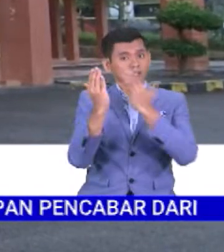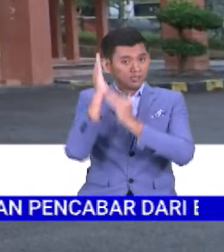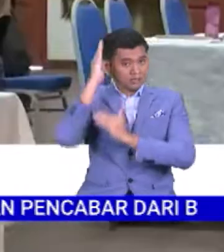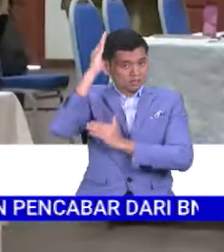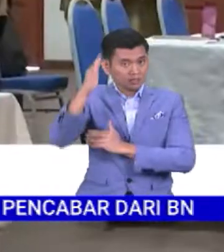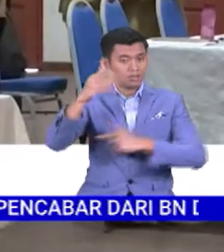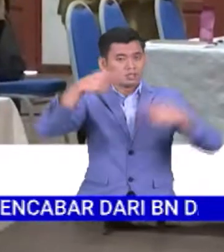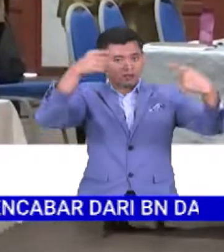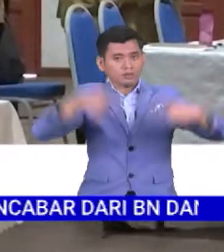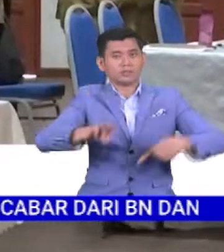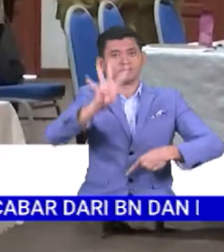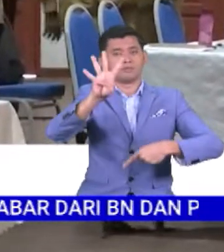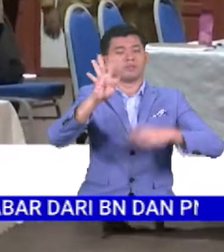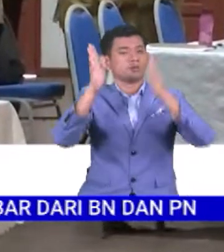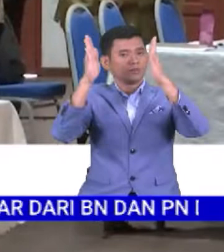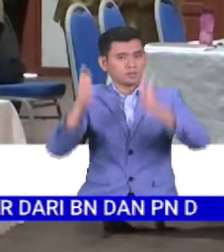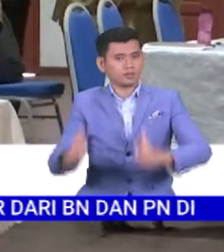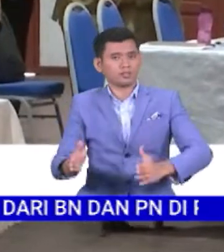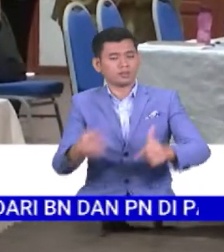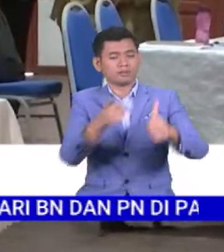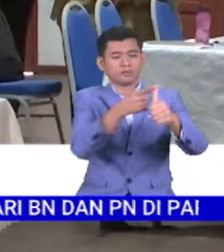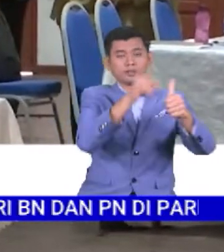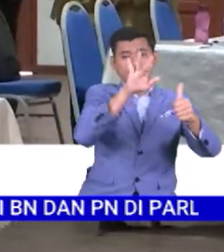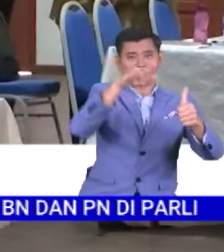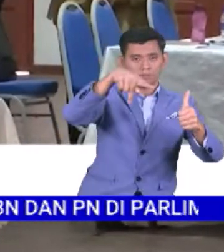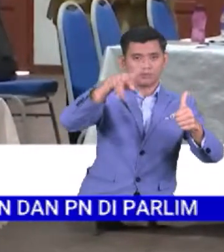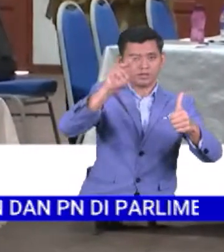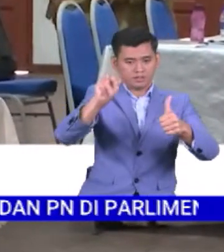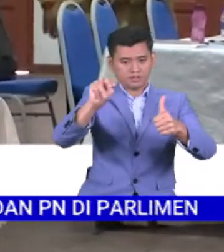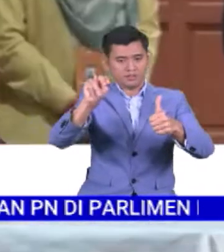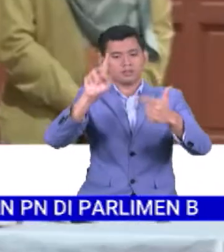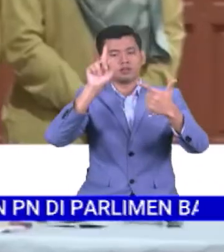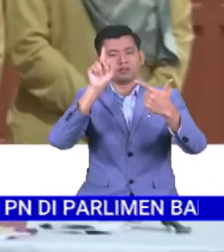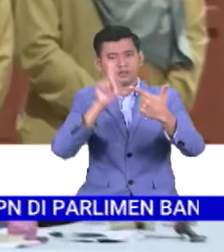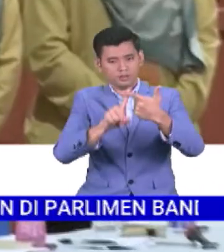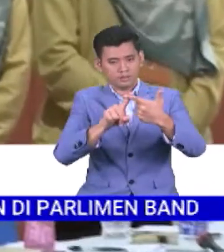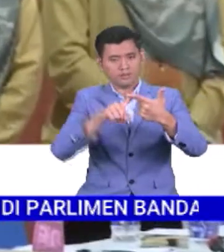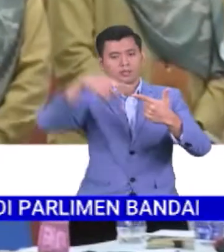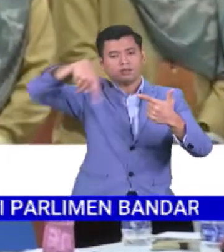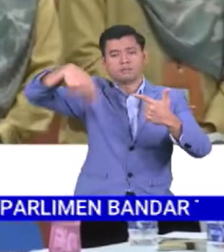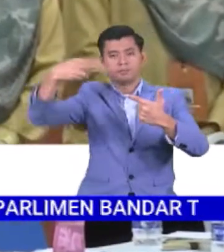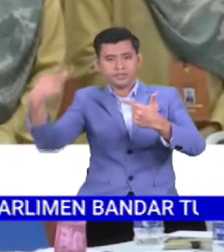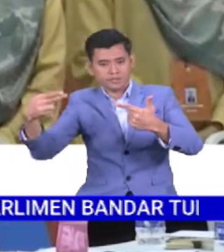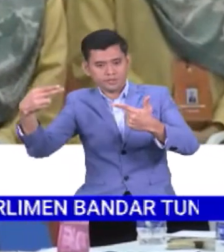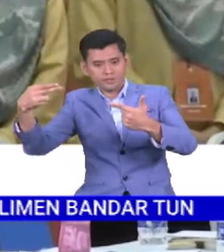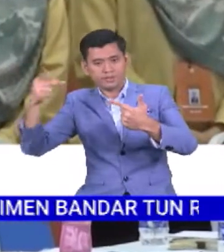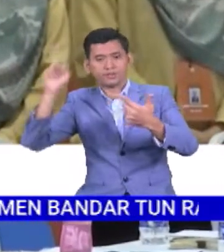4 pencapai daripada calon PN Muhammad Nazri Muhammad Yunus wakil